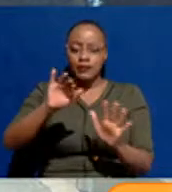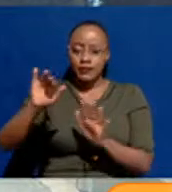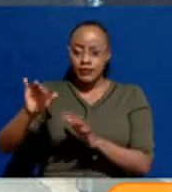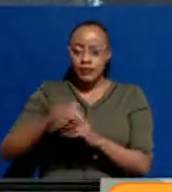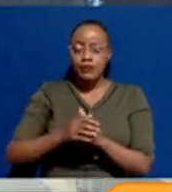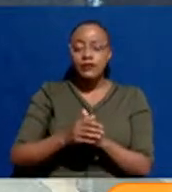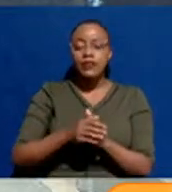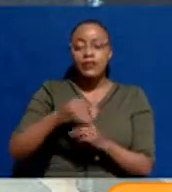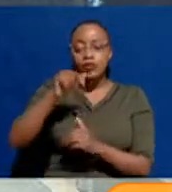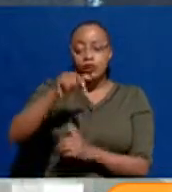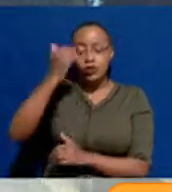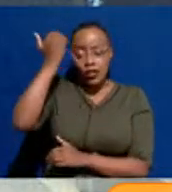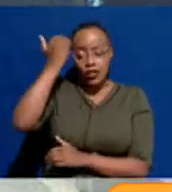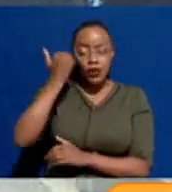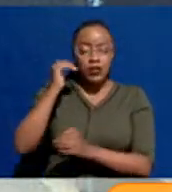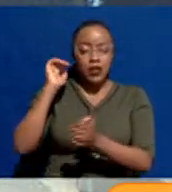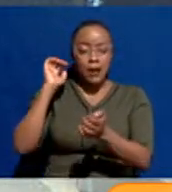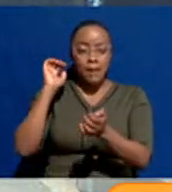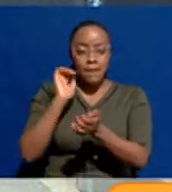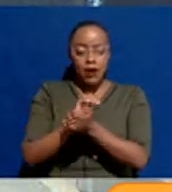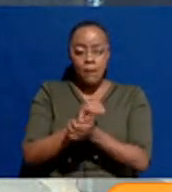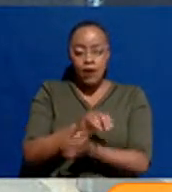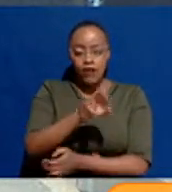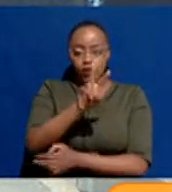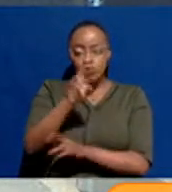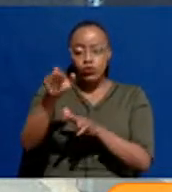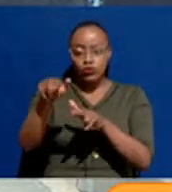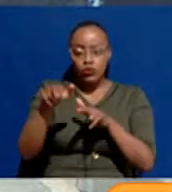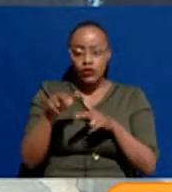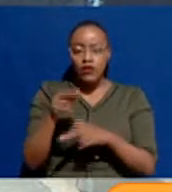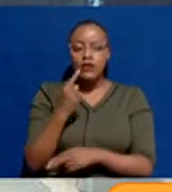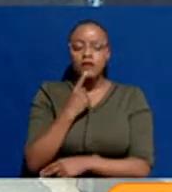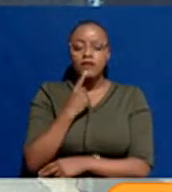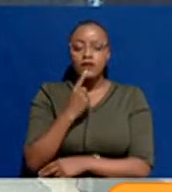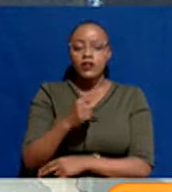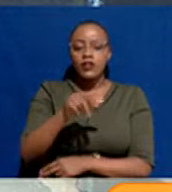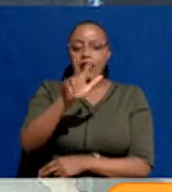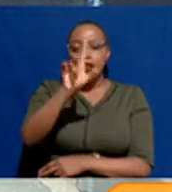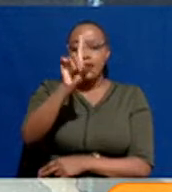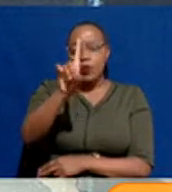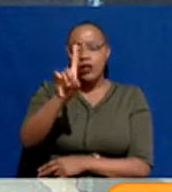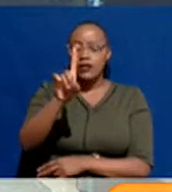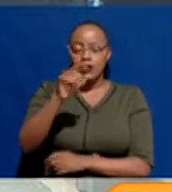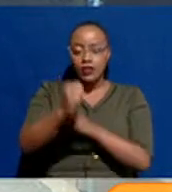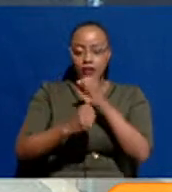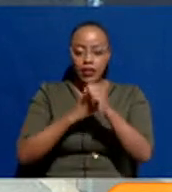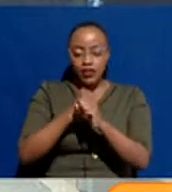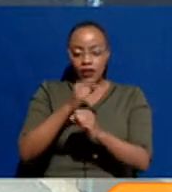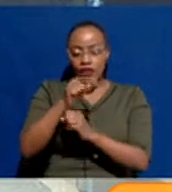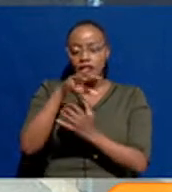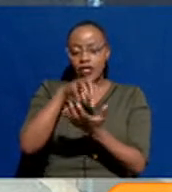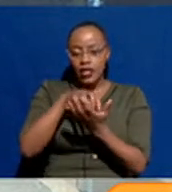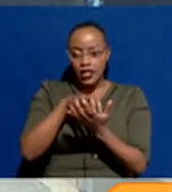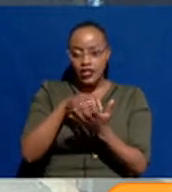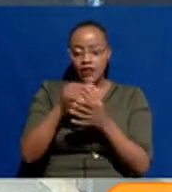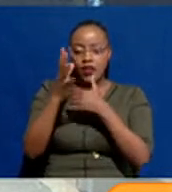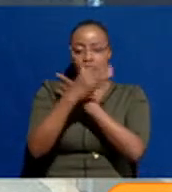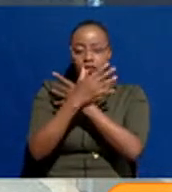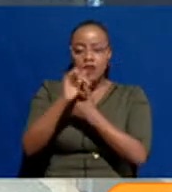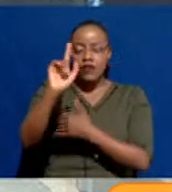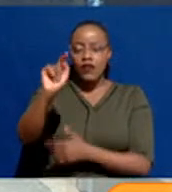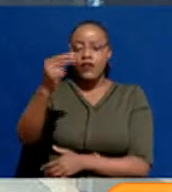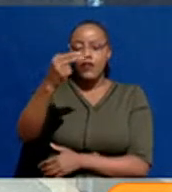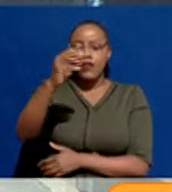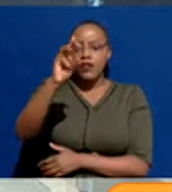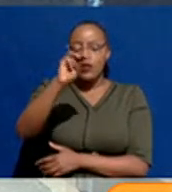Ni kwamba mahakama hii leo imewafunga wabakaji wawili jumla ya miaka 131. Katika kesi hizo, Mjerumani Thomas